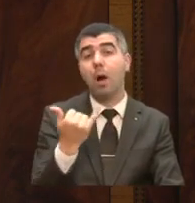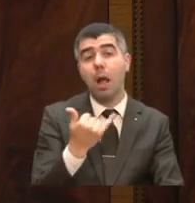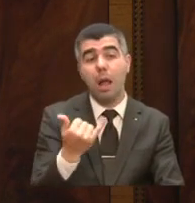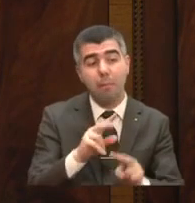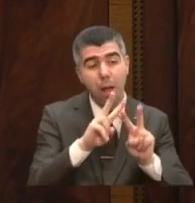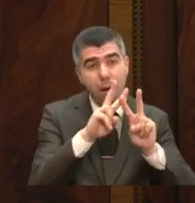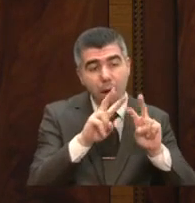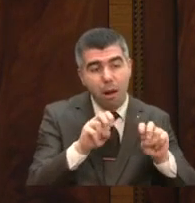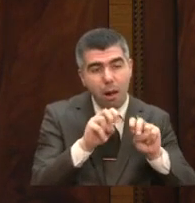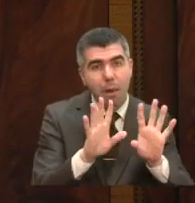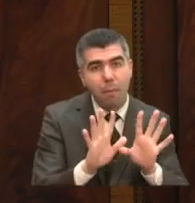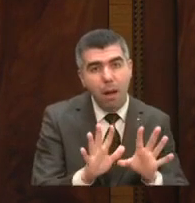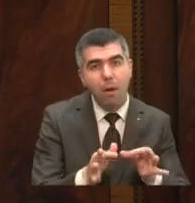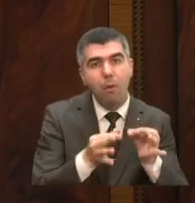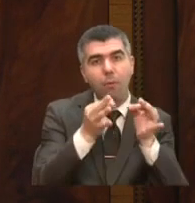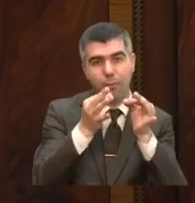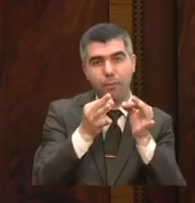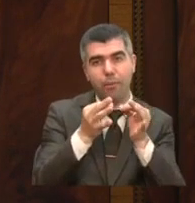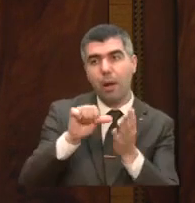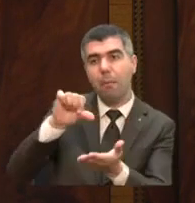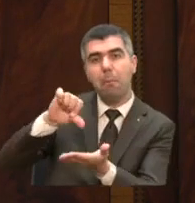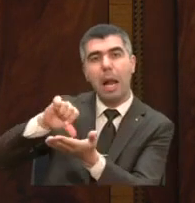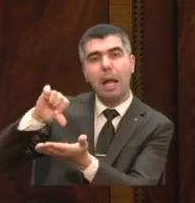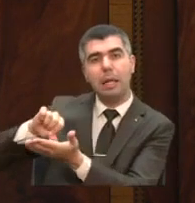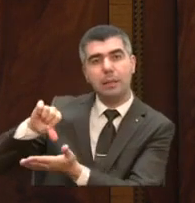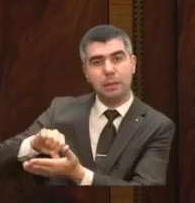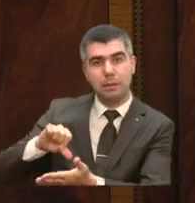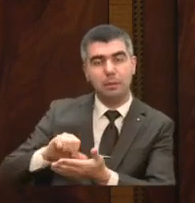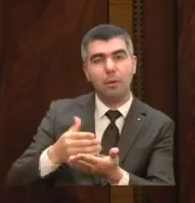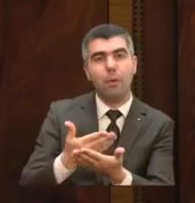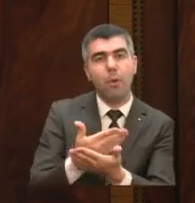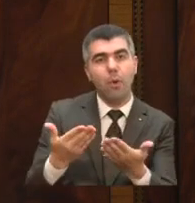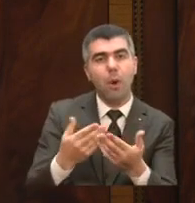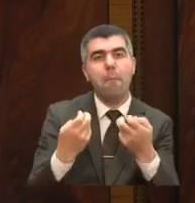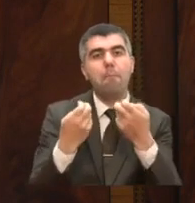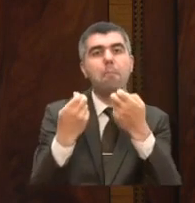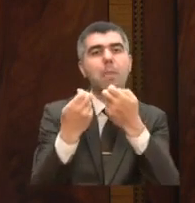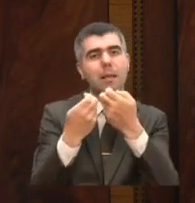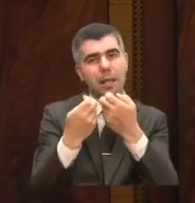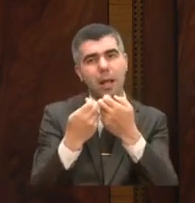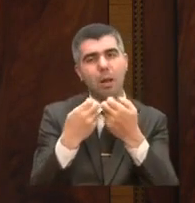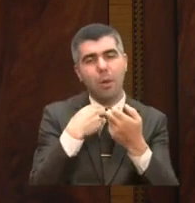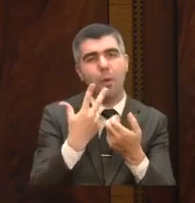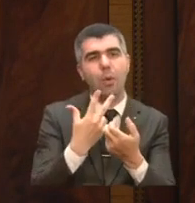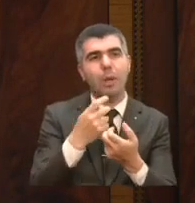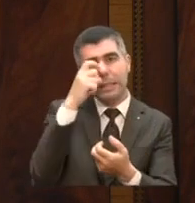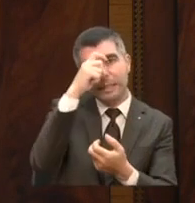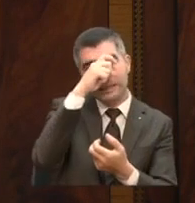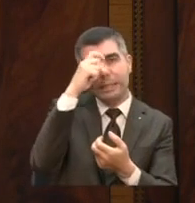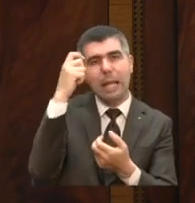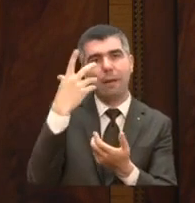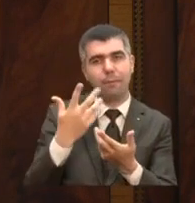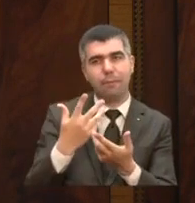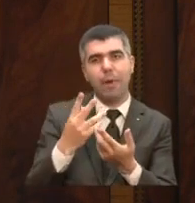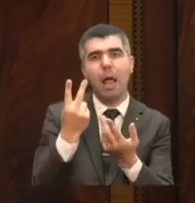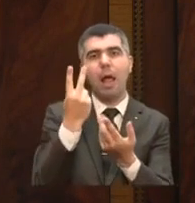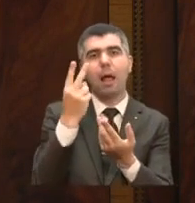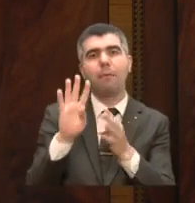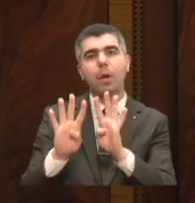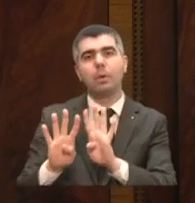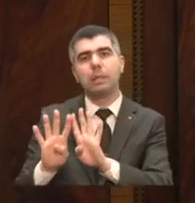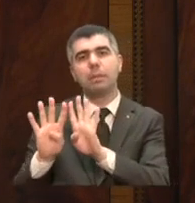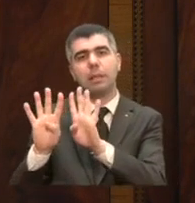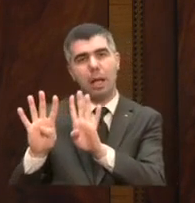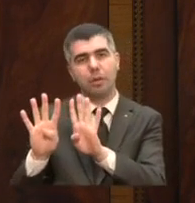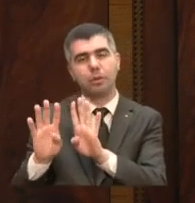عاجلة لعدد من المراكز. وعلى سبيل المثال خلال الصيف الماضي 2018 كانت عندنا واحد العدد